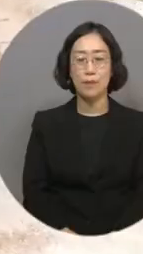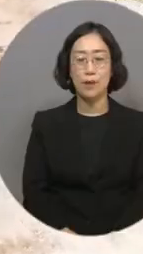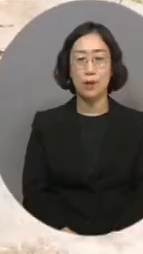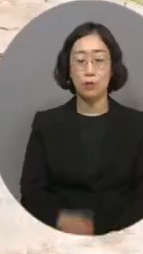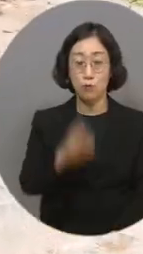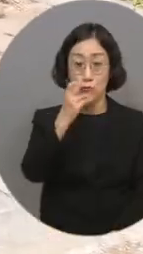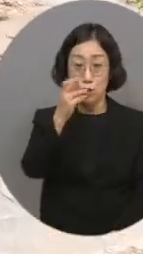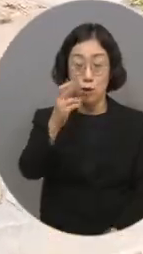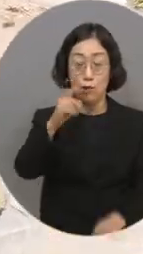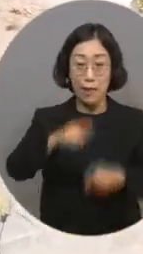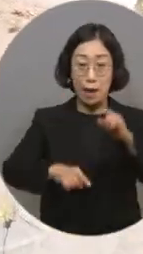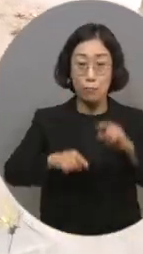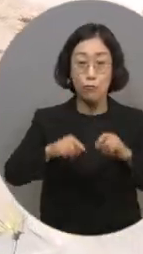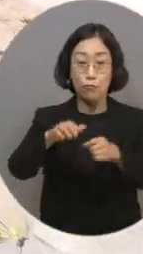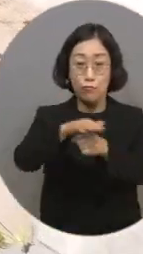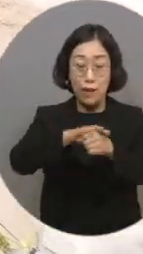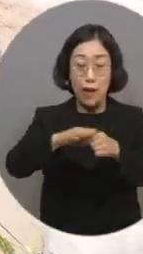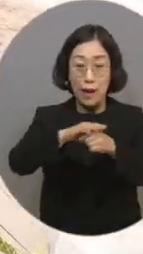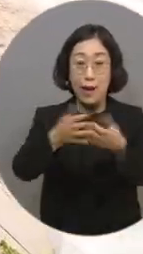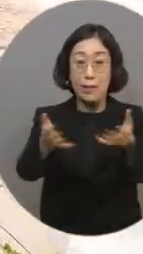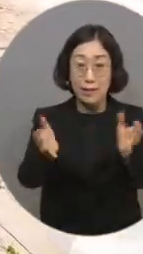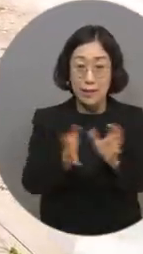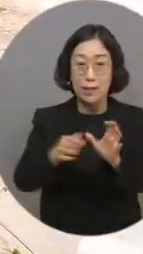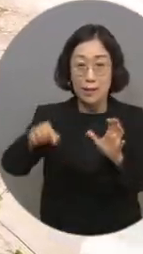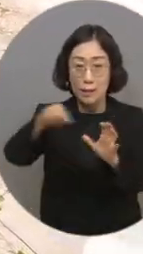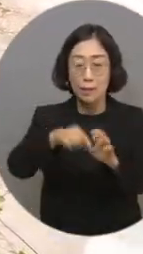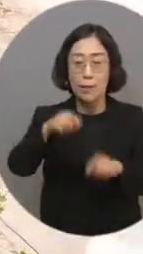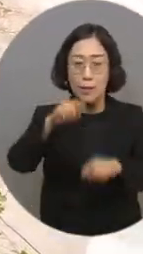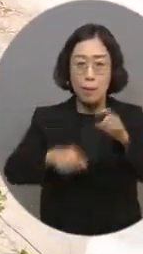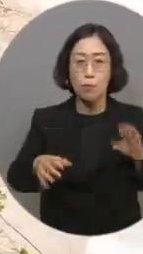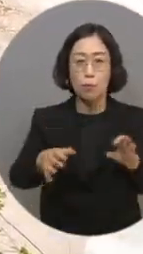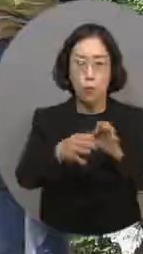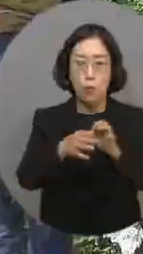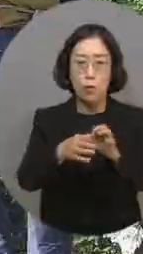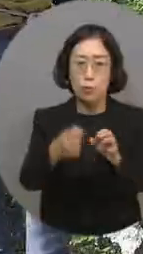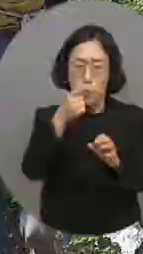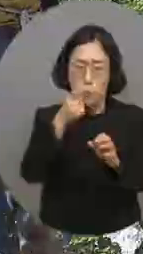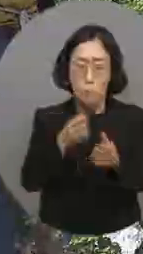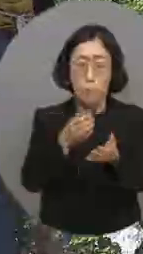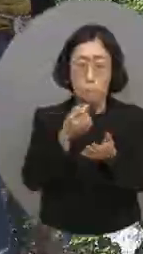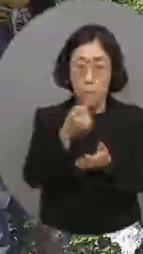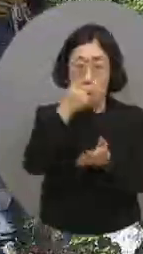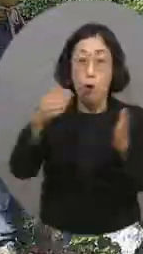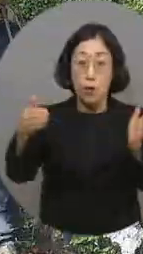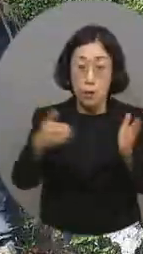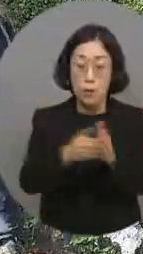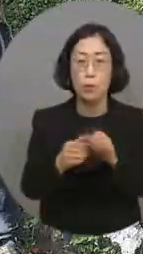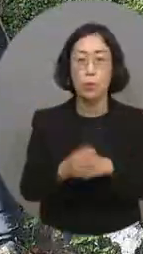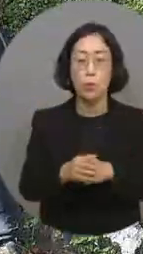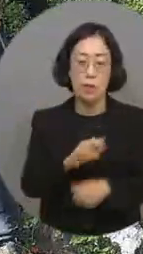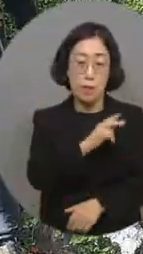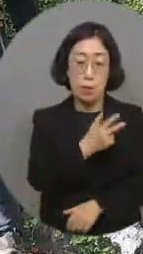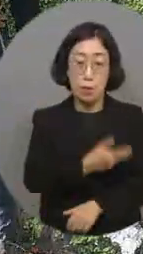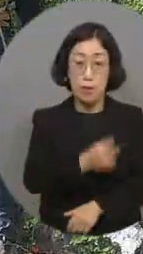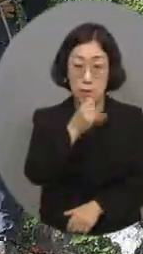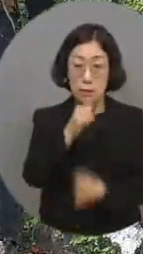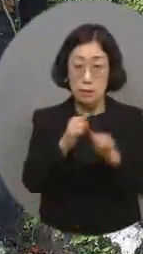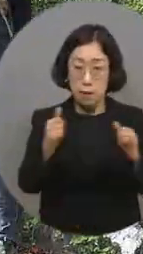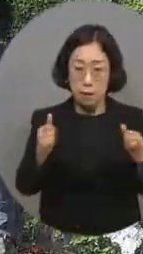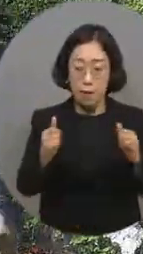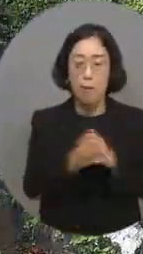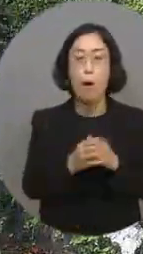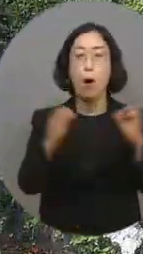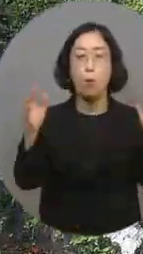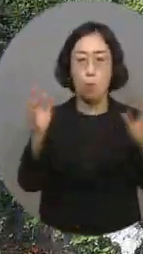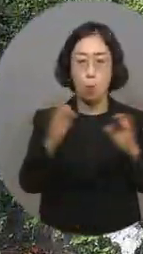순천나무 사랑꾼들 봉사단은 수목 관련 전문가 교육을 수료하거나 국가기술 자격증을 보유한